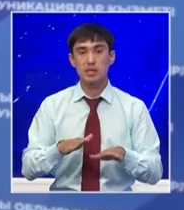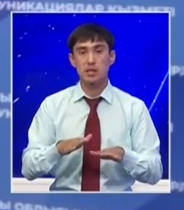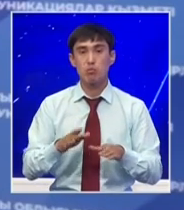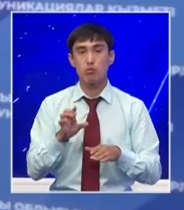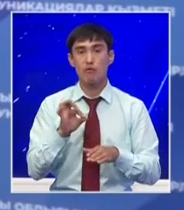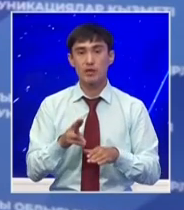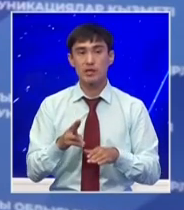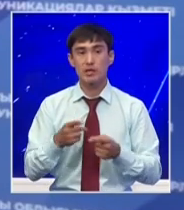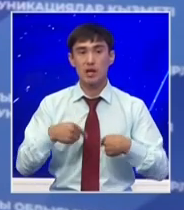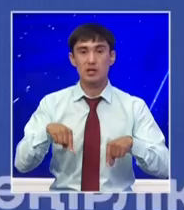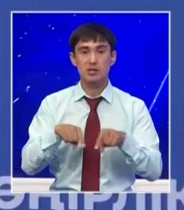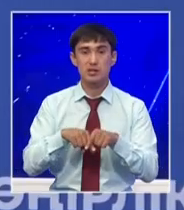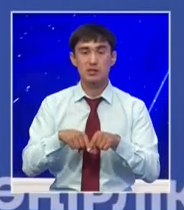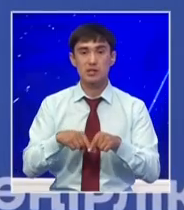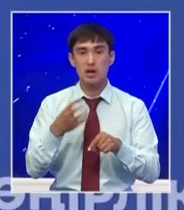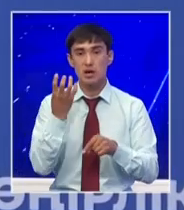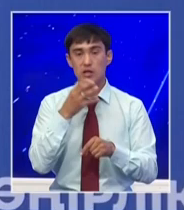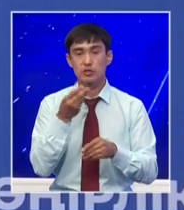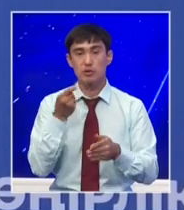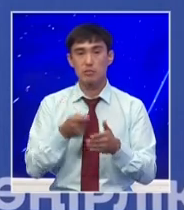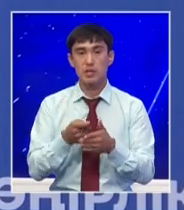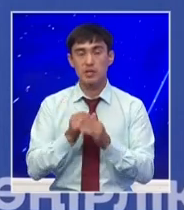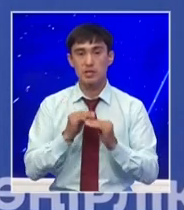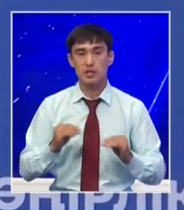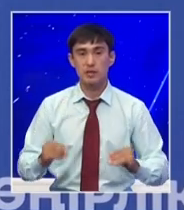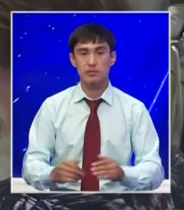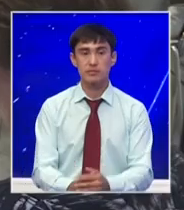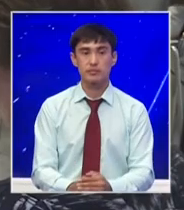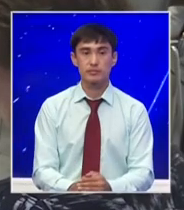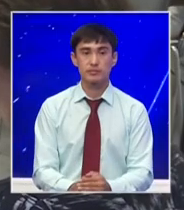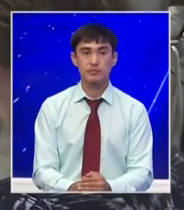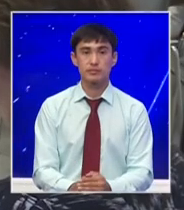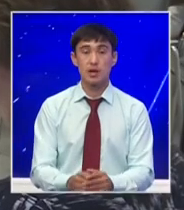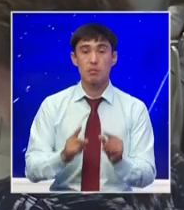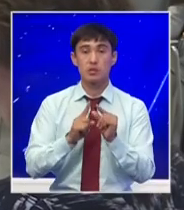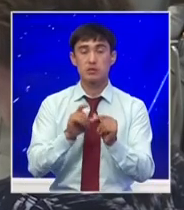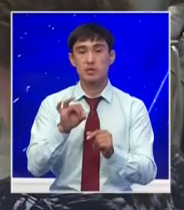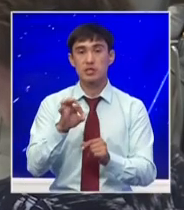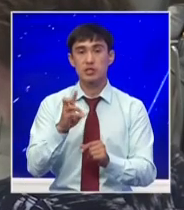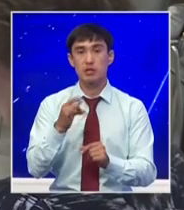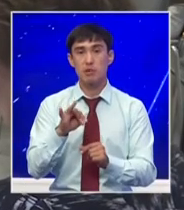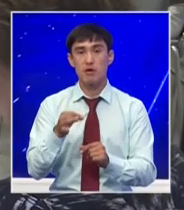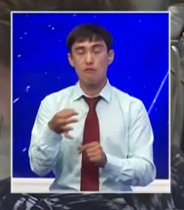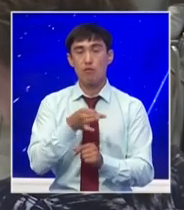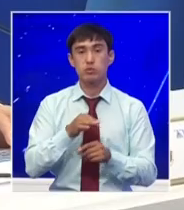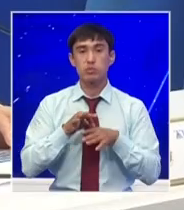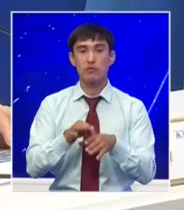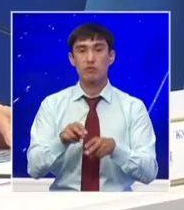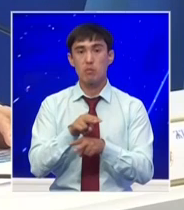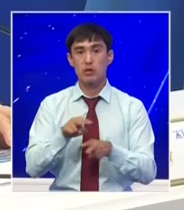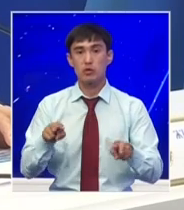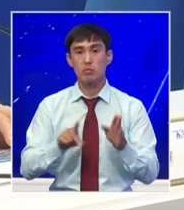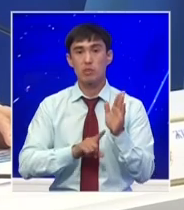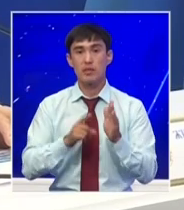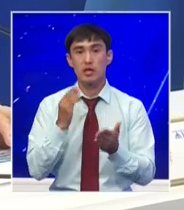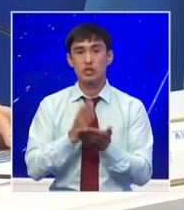буфете и организации горячего питания детей. По словам Ержана Жиренбая, в области проведен мониторинг